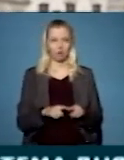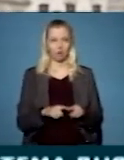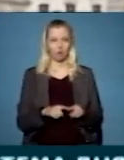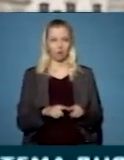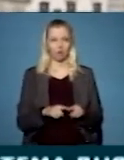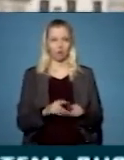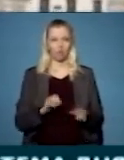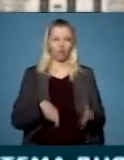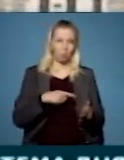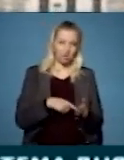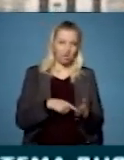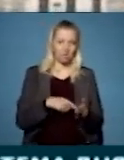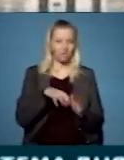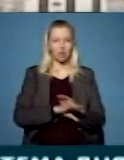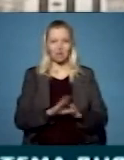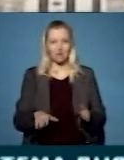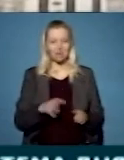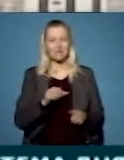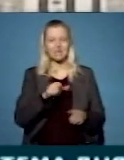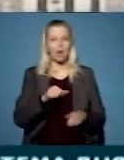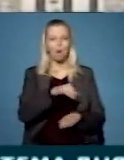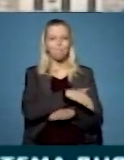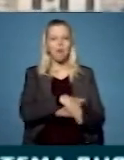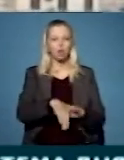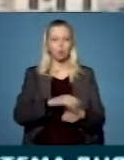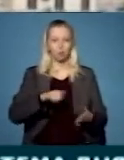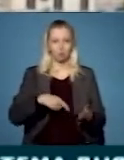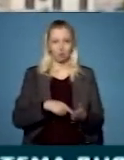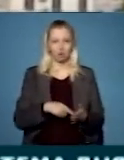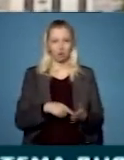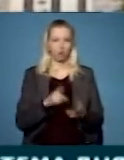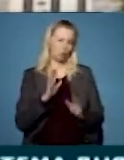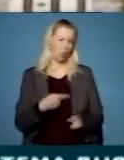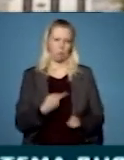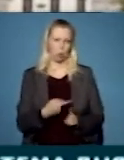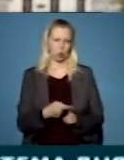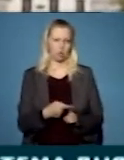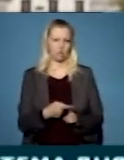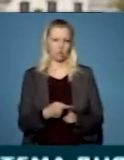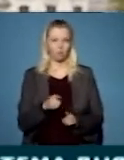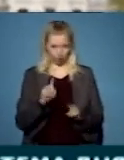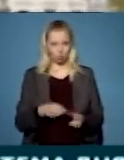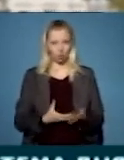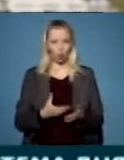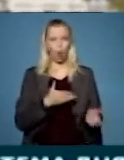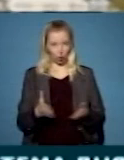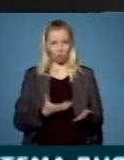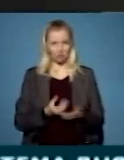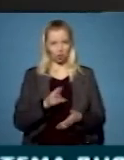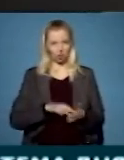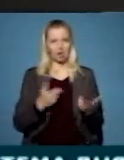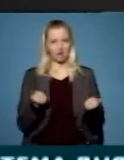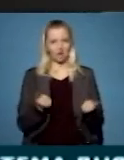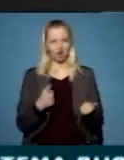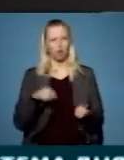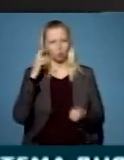поширене і в місті, і поза межами міста. Так що немає проблем. Це тільки позитивно. Готові сплачувати штрафи? Ну, так. Думаю,